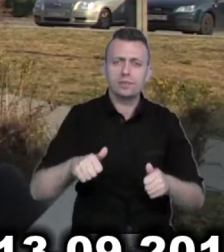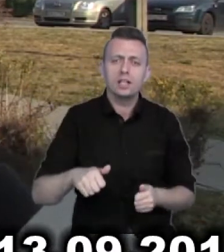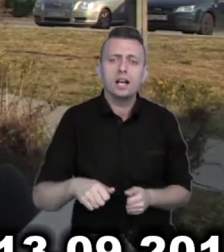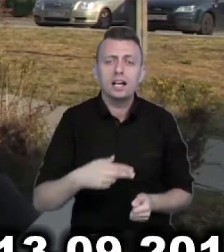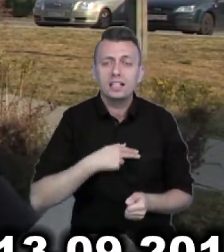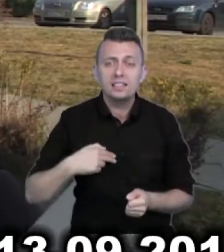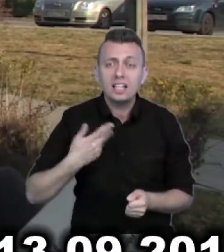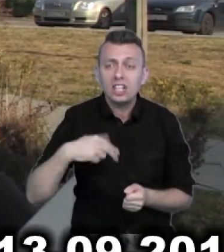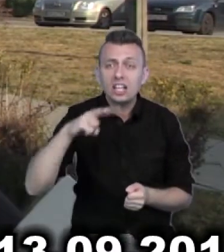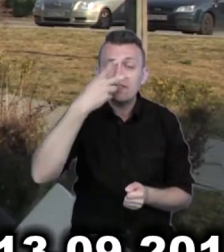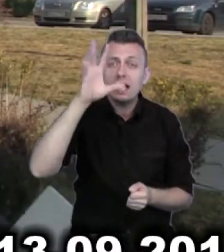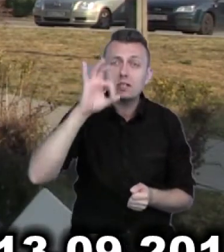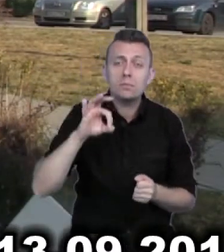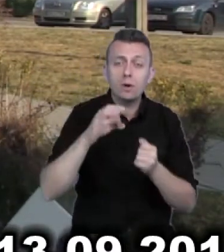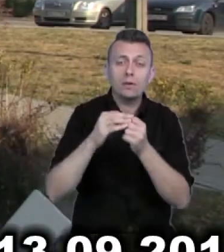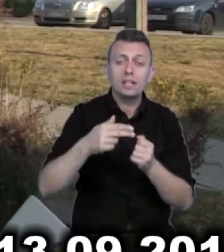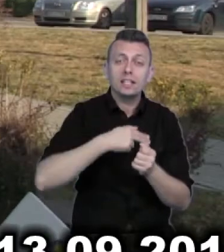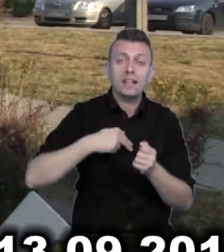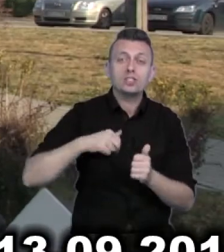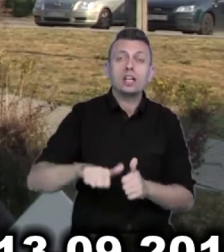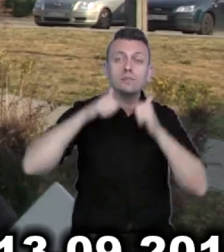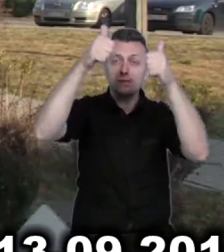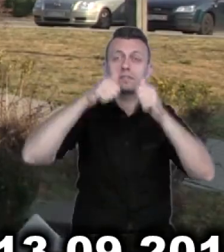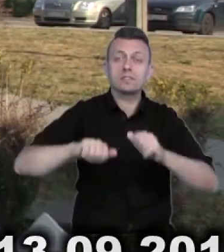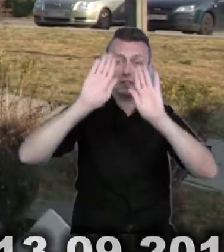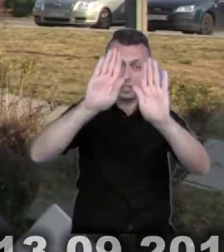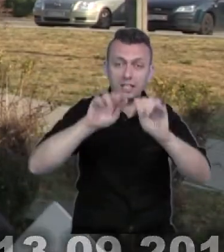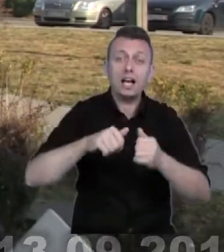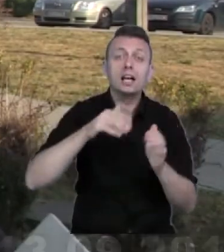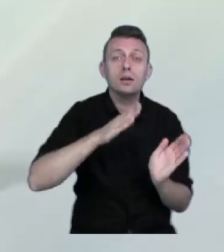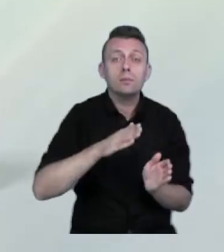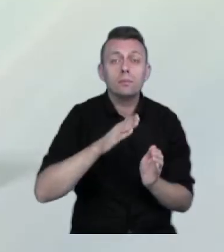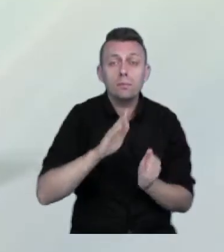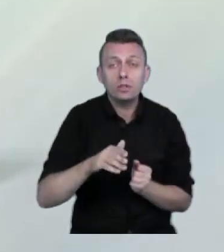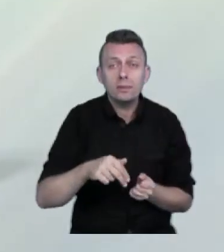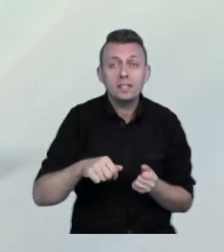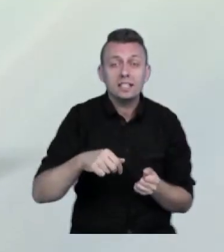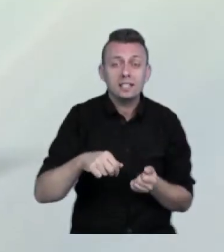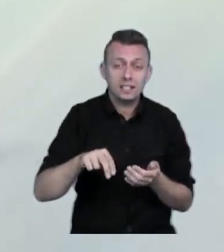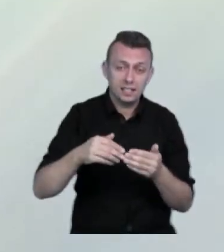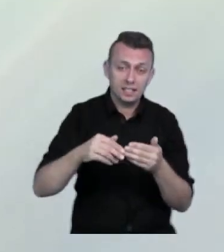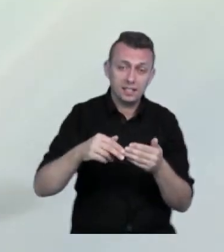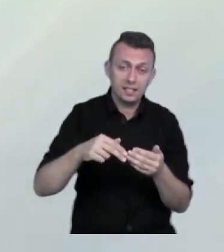jednak będą do soboty, do kiedy rozpoczynają się Dni Nowej Szansy.